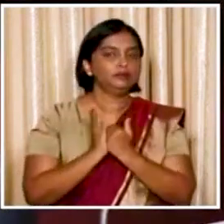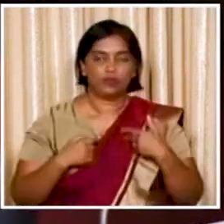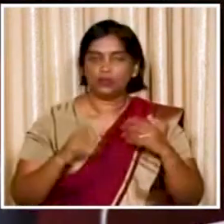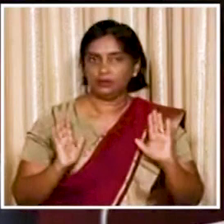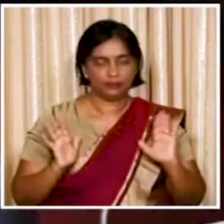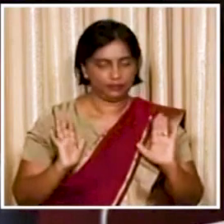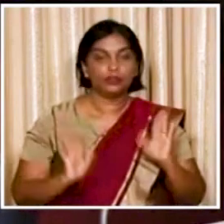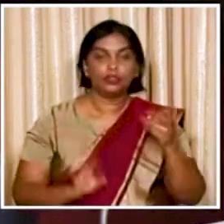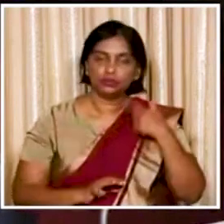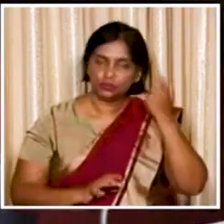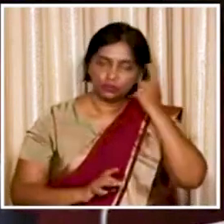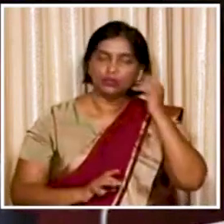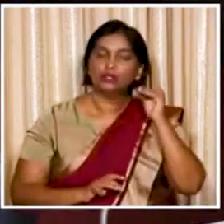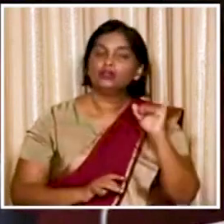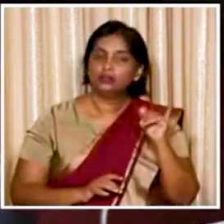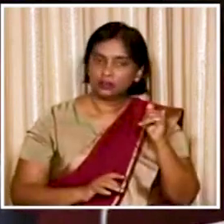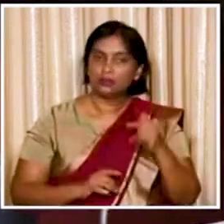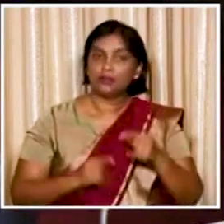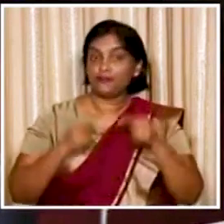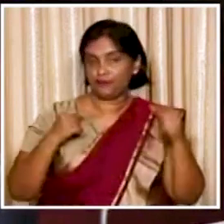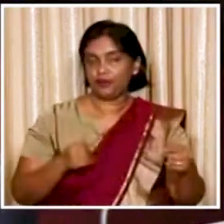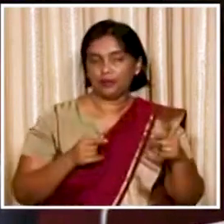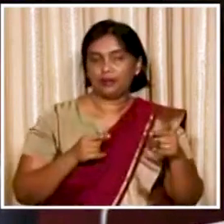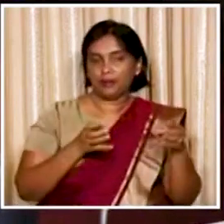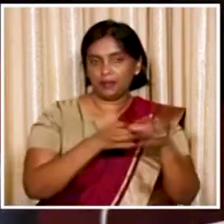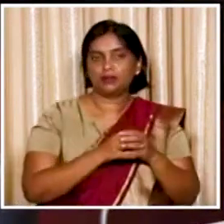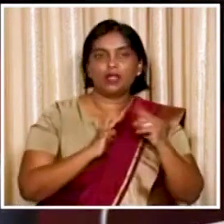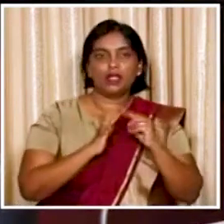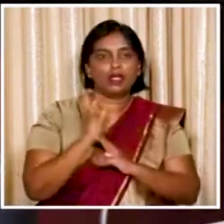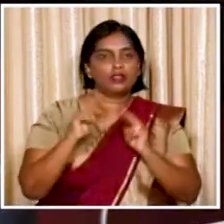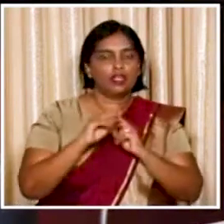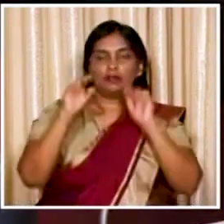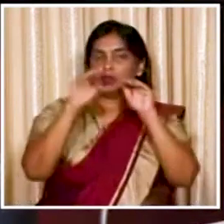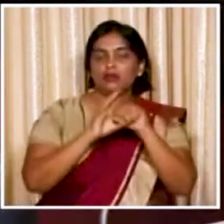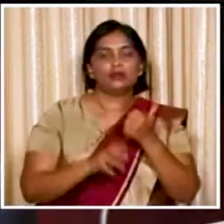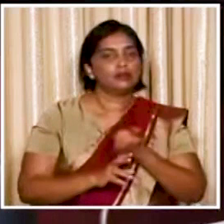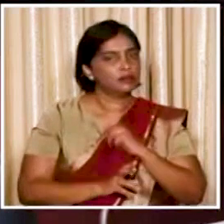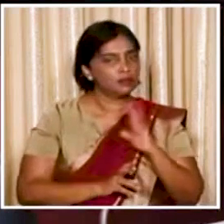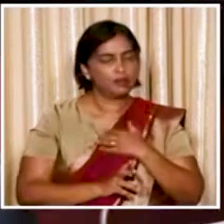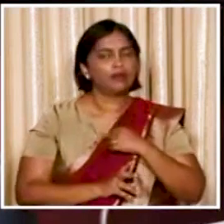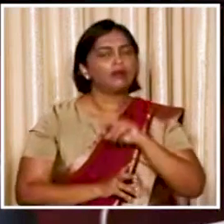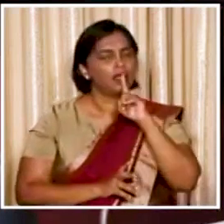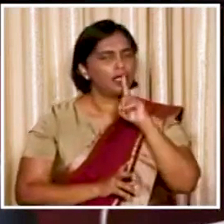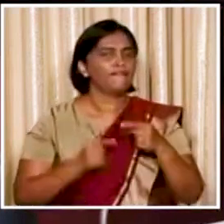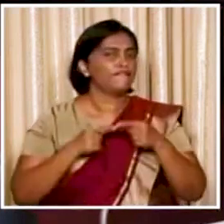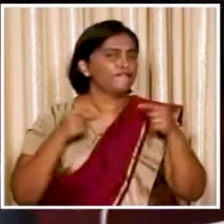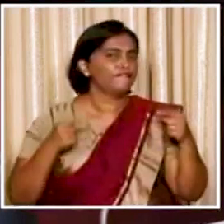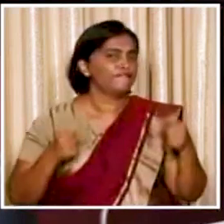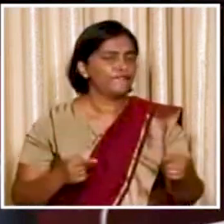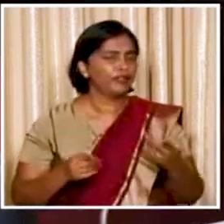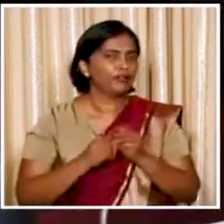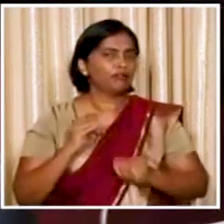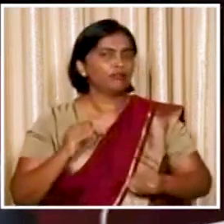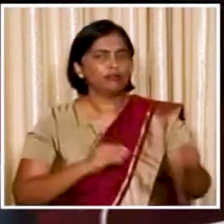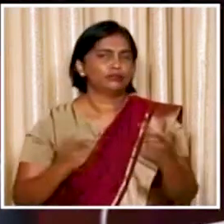විරුද්ධ නැහැ. අපි දන්නවා සමහර වාමාංශික පක්ෂ IMF එකට විරුද්ධයි. අපි එයාගෙන් අහනවා මොකද එයාගේ